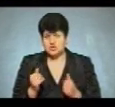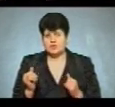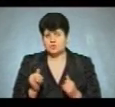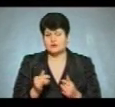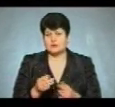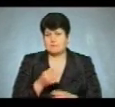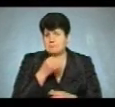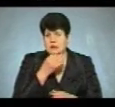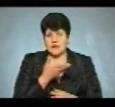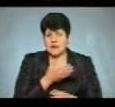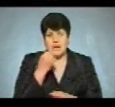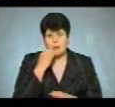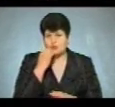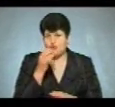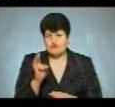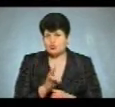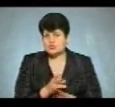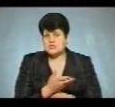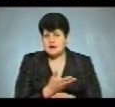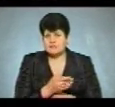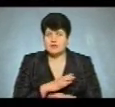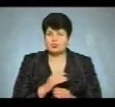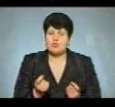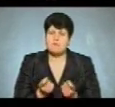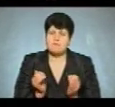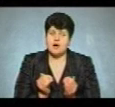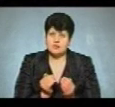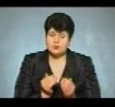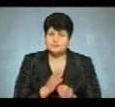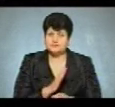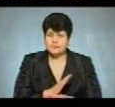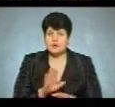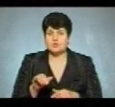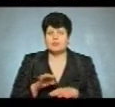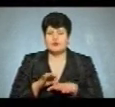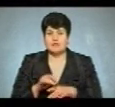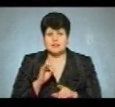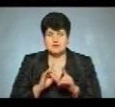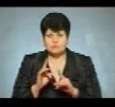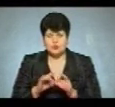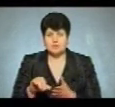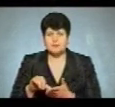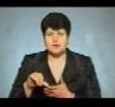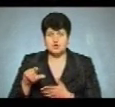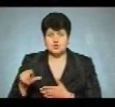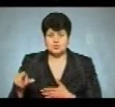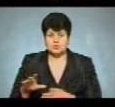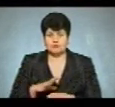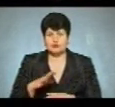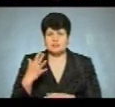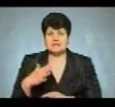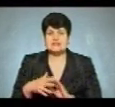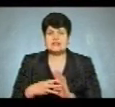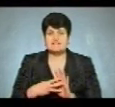прихильники Московської церкви, але їх дуже мало. Після цього ми провели збори. Присутніх було